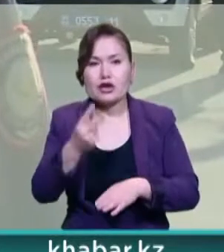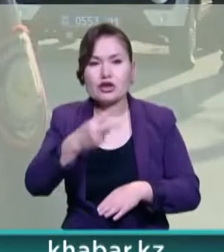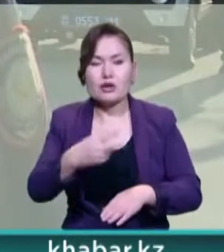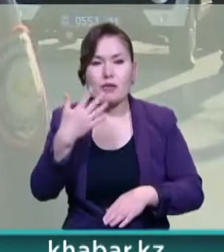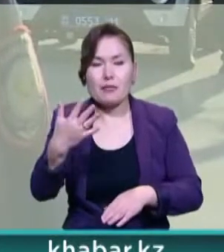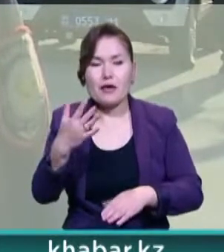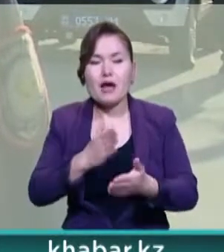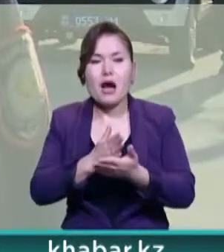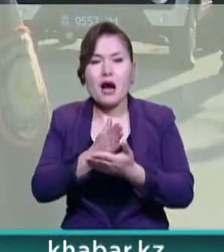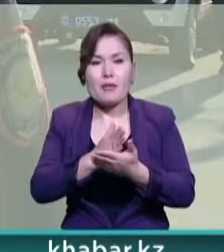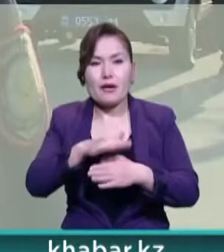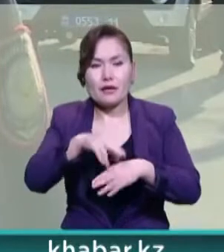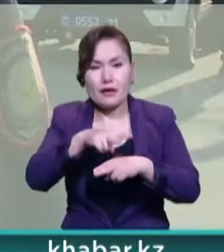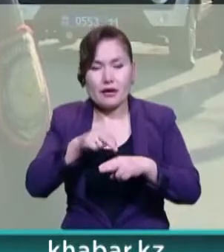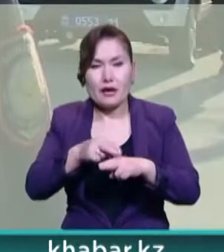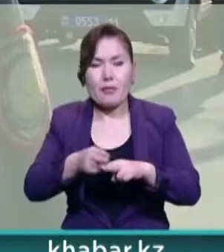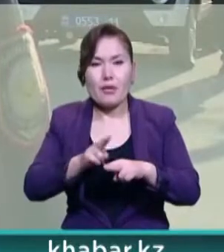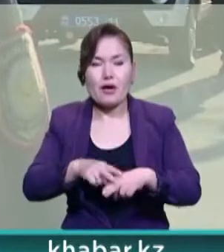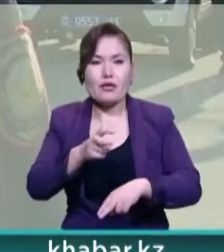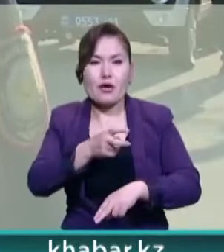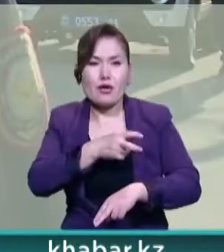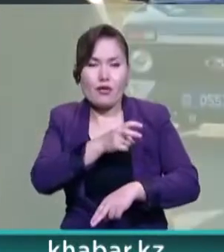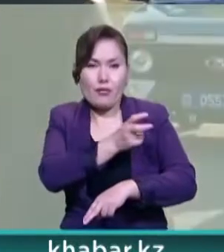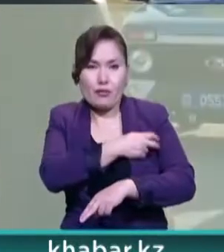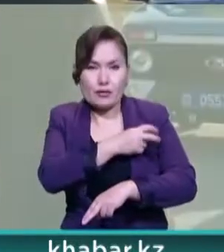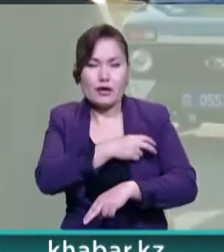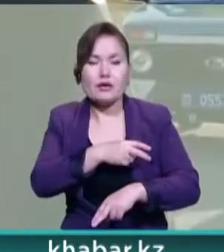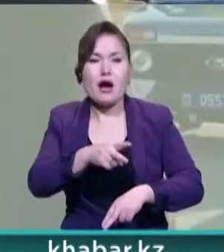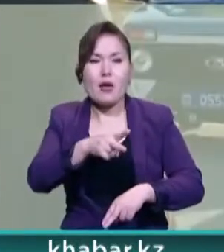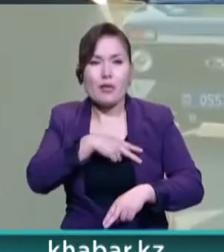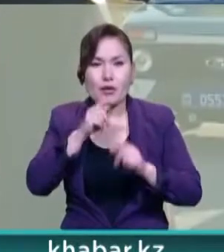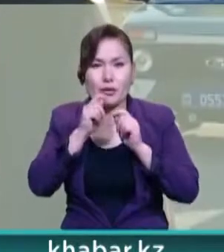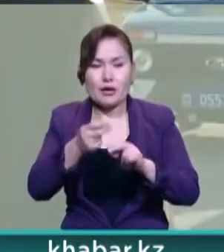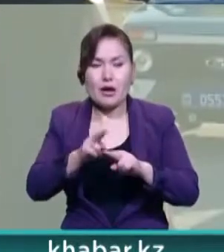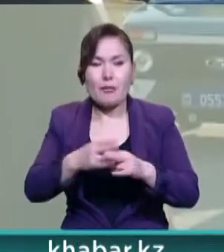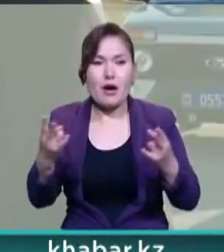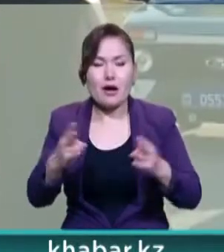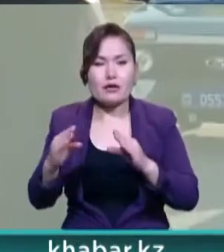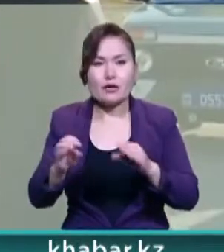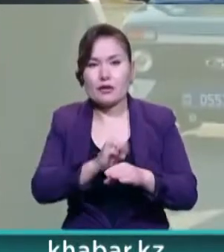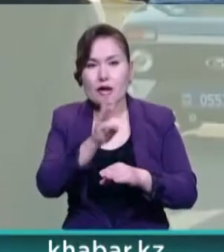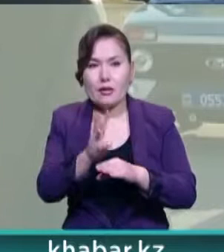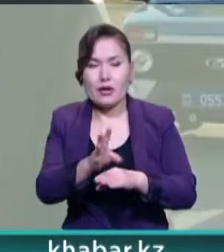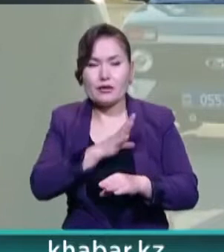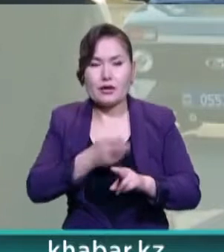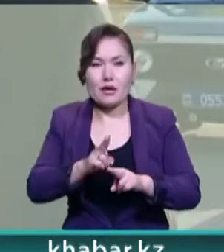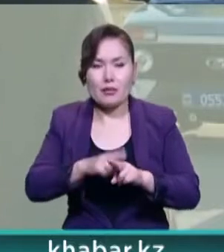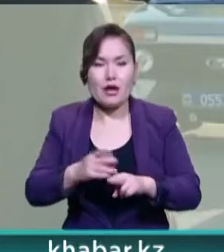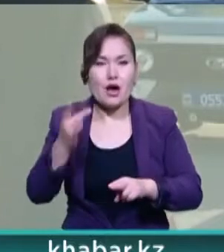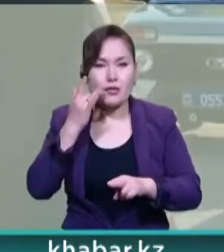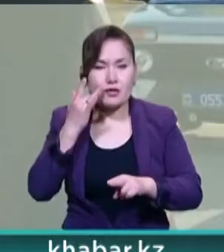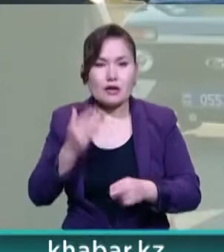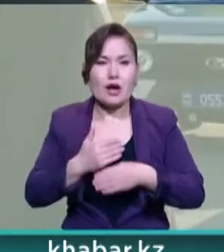полиция қызметкері мен 4 медицина маманы халық алғысы медалімен марапатталды. Оларды қажетті техникамен қамтамасыз етіп, мәртебесін